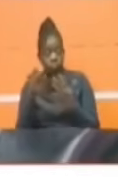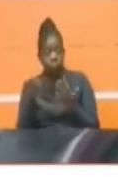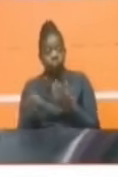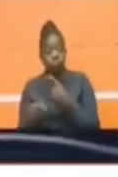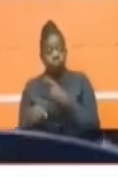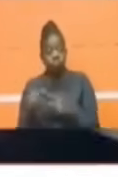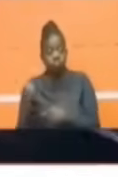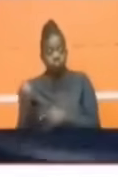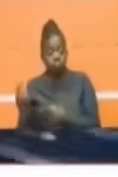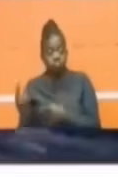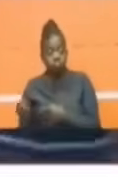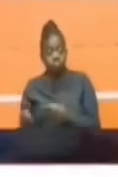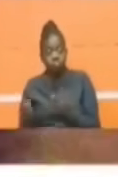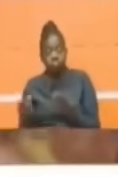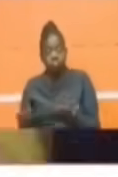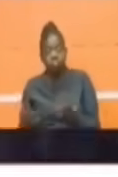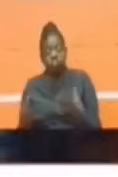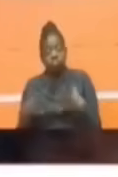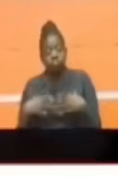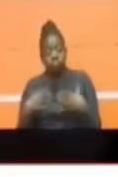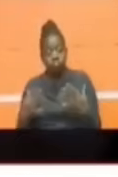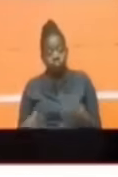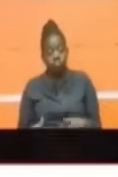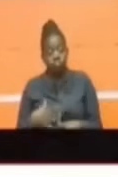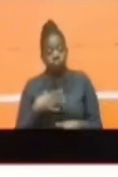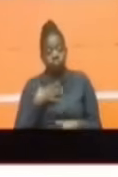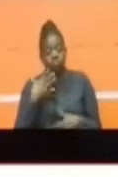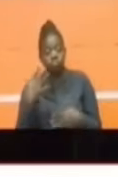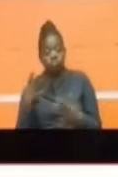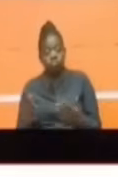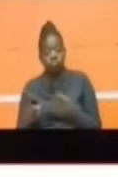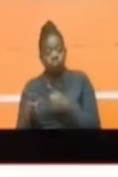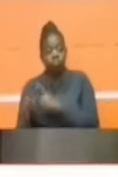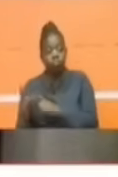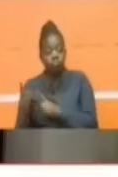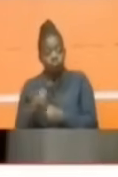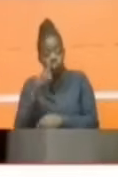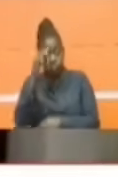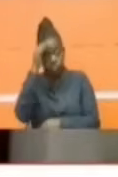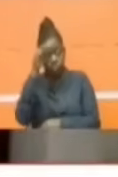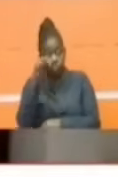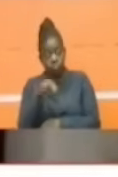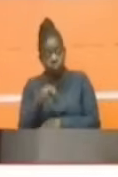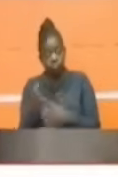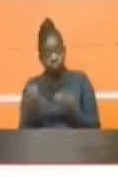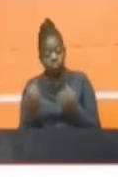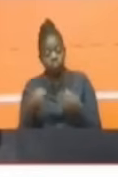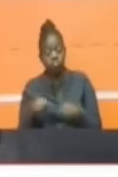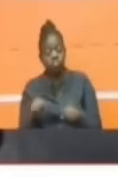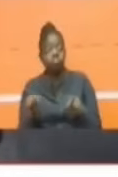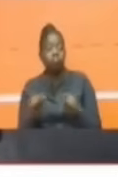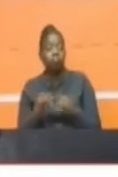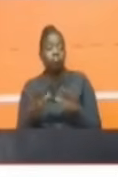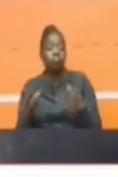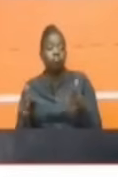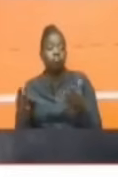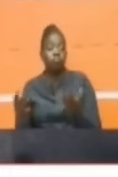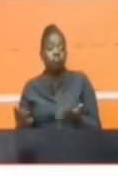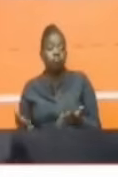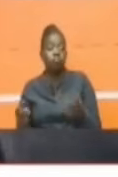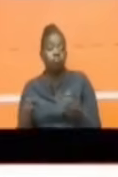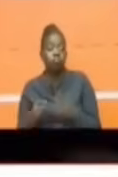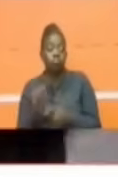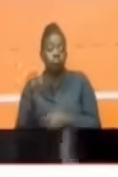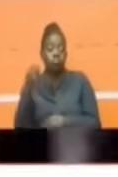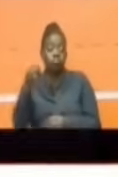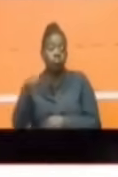na muta Sematimbo kukirizi ya badala mzawa kumadembe Okupa kupulisi inasana jakulide chukula chino Nengdi jasuna menyo nini jambi ya